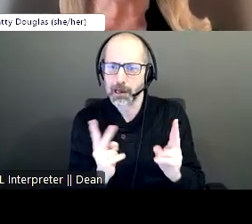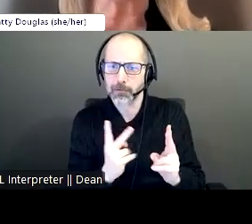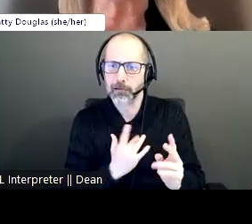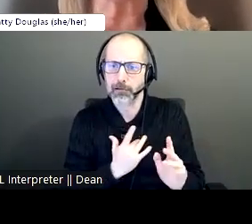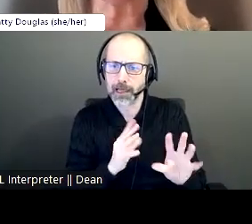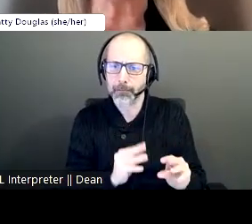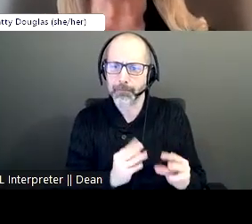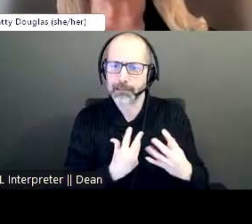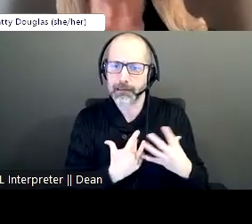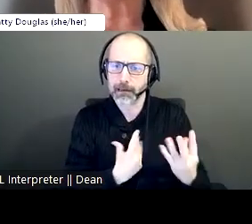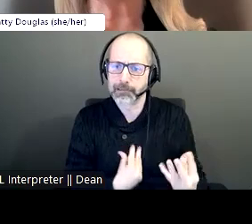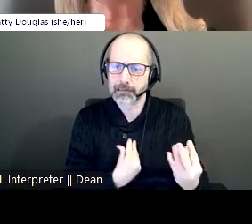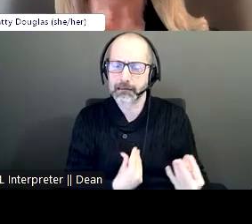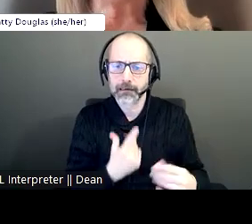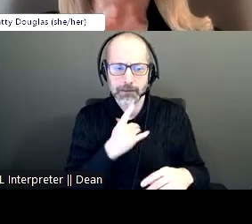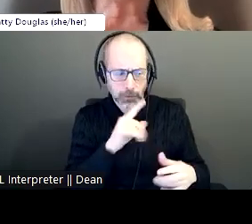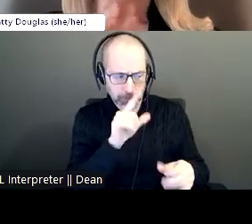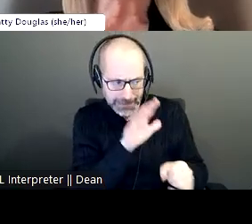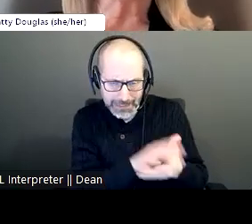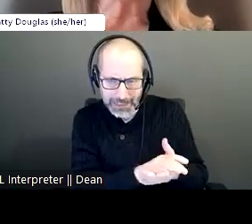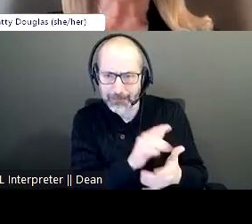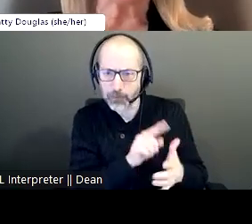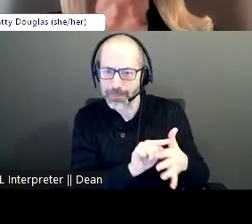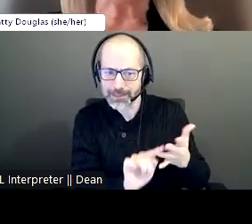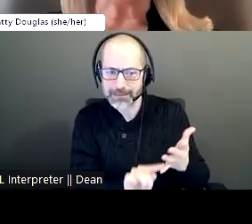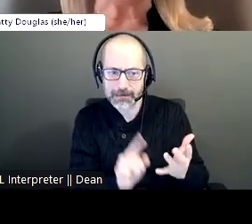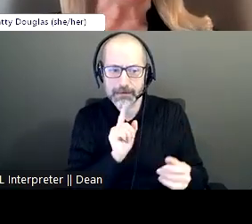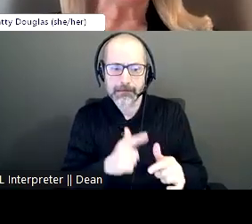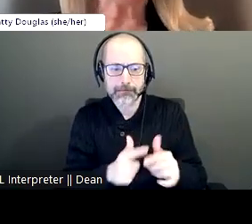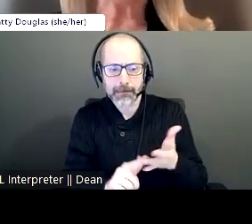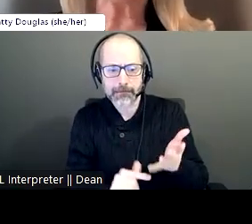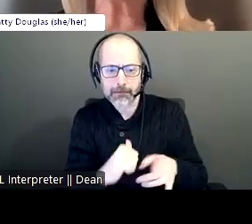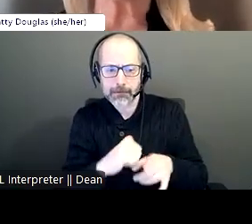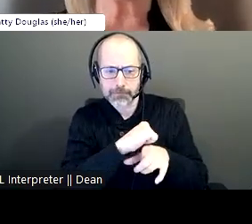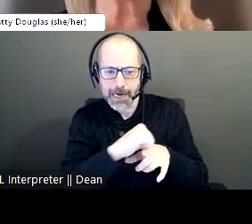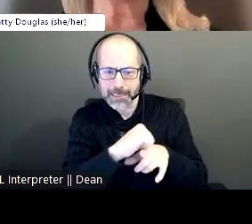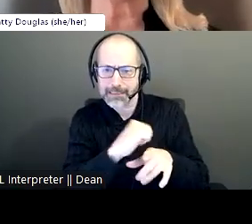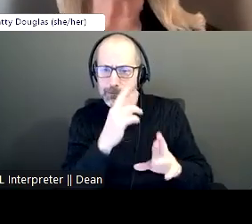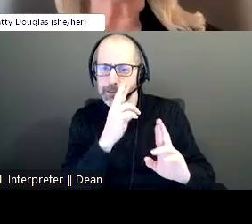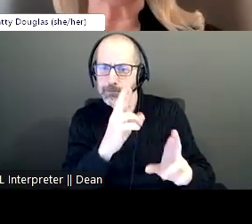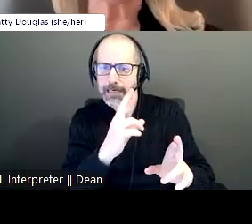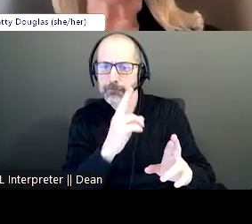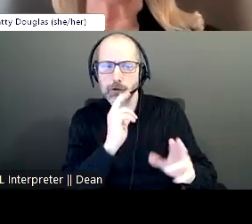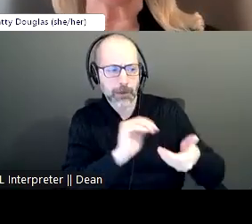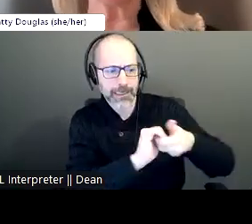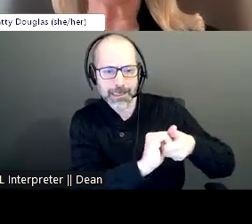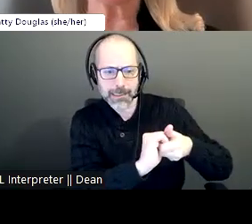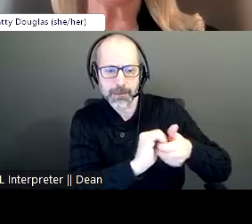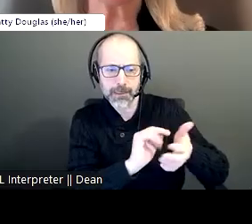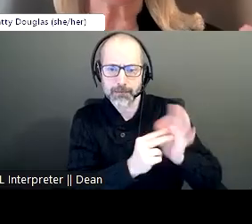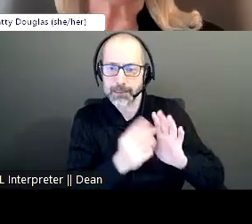double empathie, avoir une communication diversifiée et pratiquer